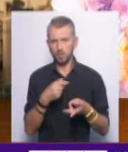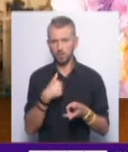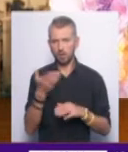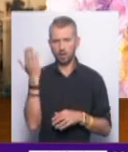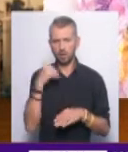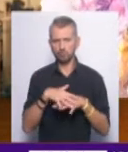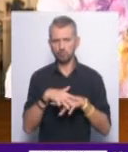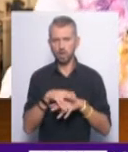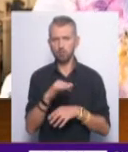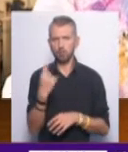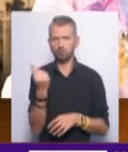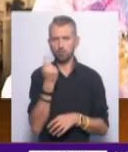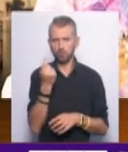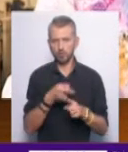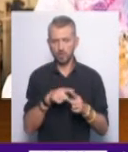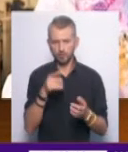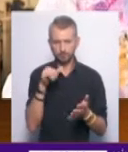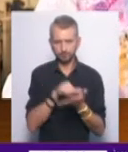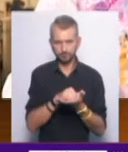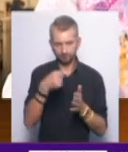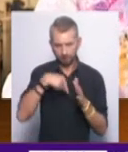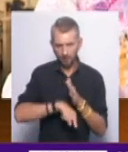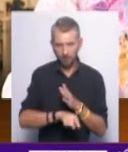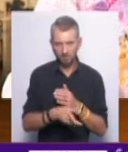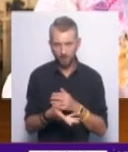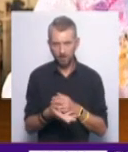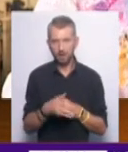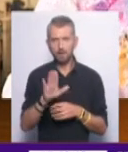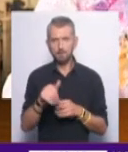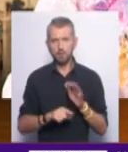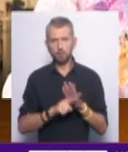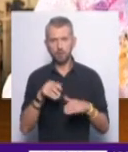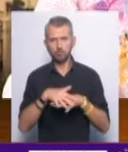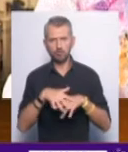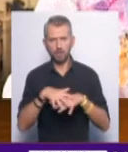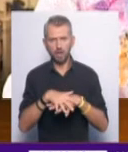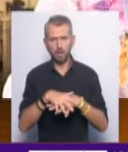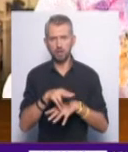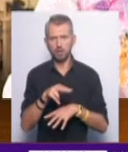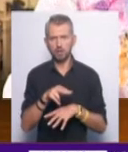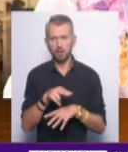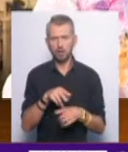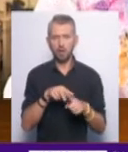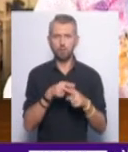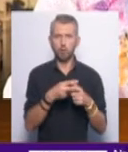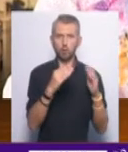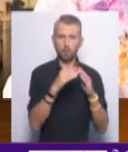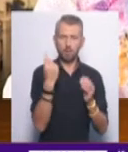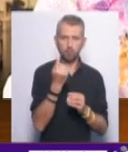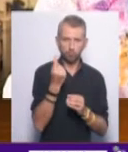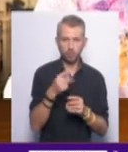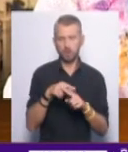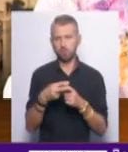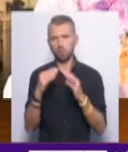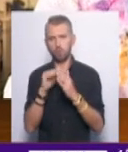считали по счетчику, который стоит в подвале на отопление. Потом стали считать полдома по счетчику, а полдома не по